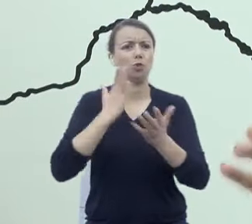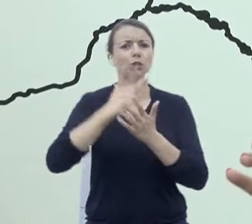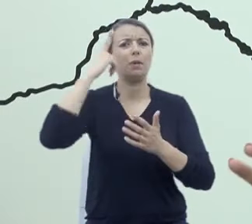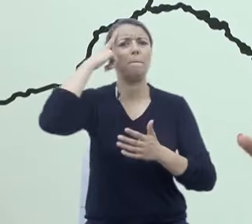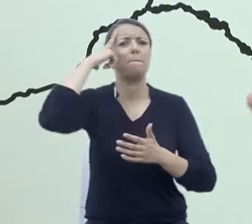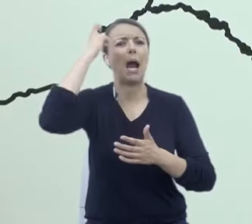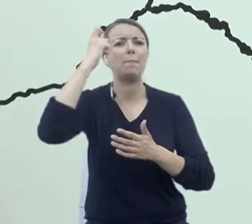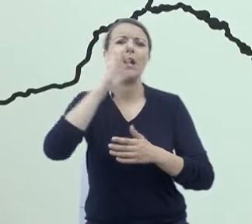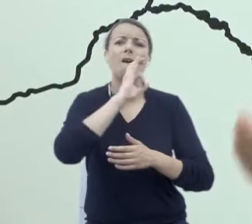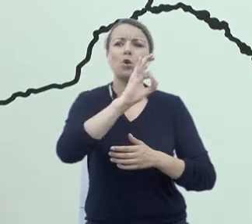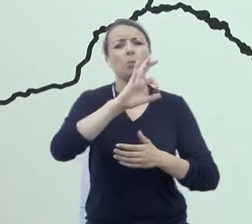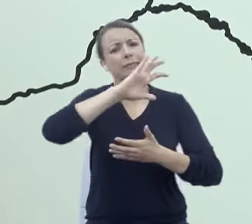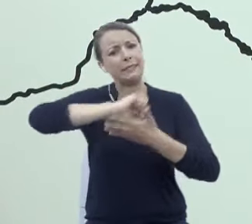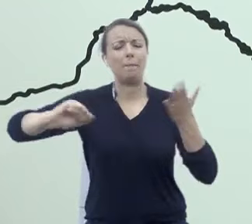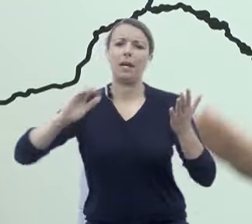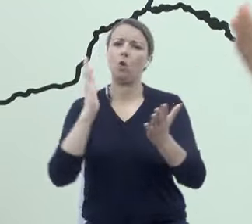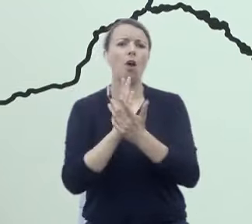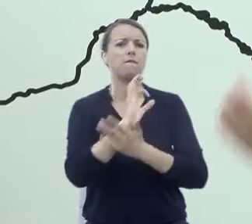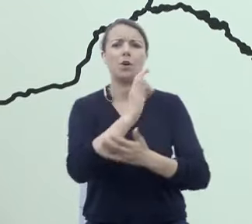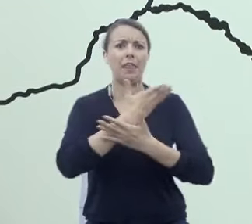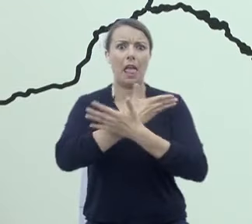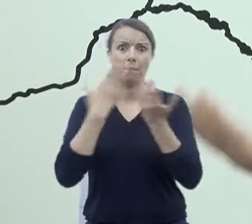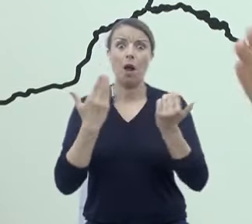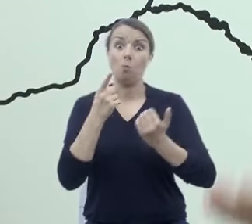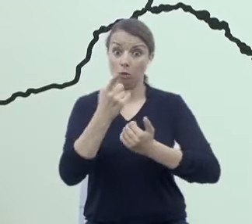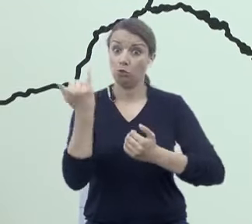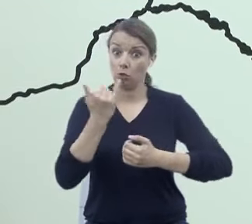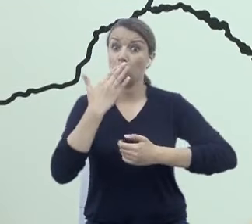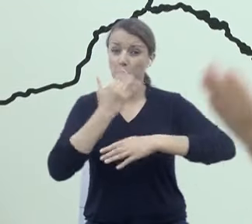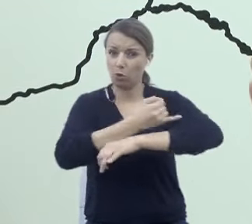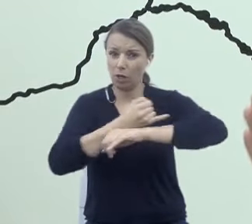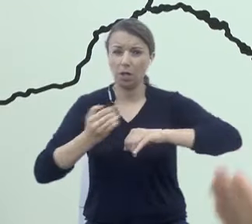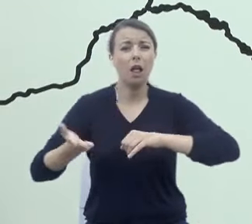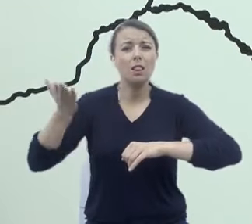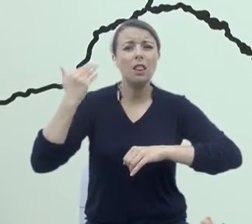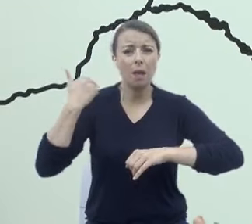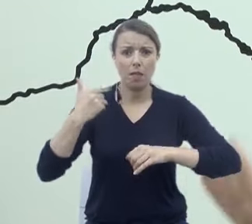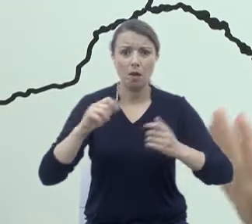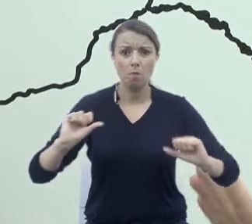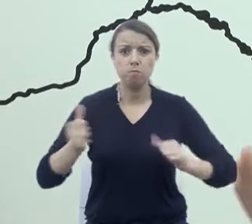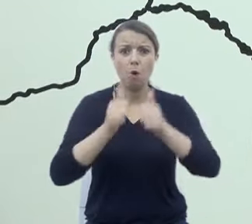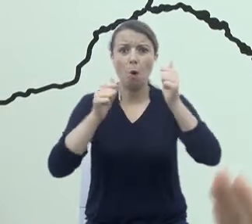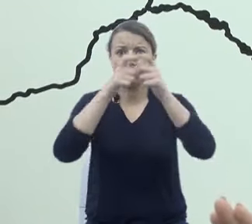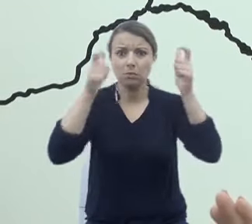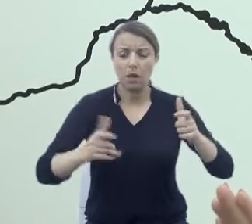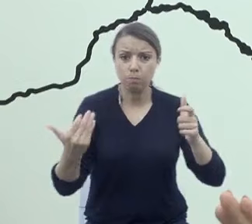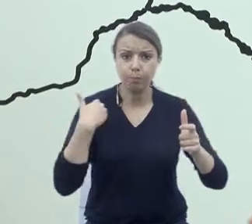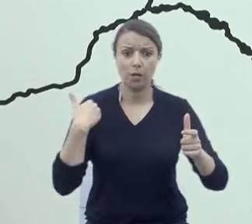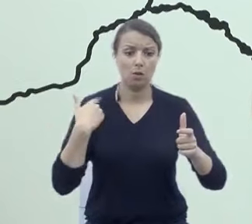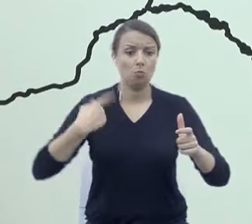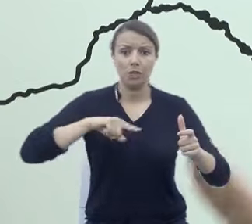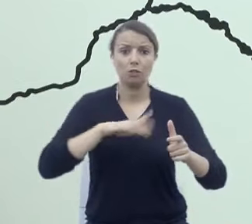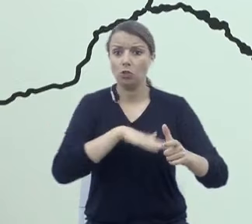bardzo wiele osób podkreślało, tamten pomnik był, myśmy o niego dbali, nasze dzieci o niego dbali. Może robiliśmy to źle, ale dbaliśmy. Nikt nie